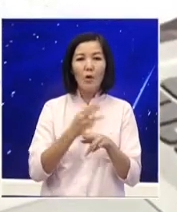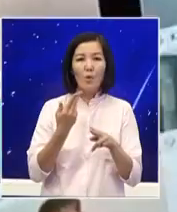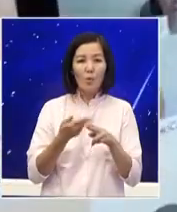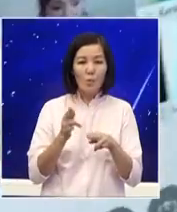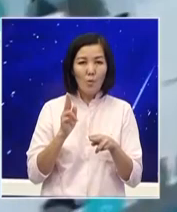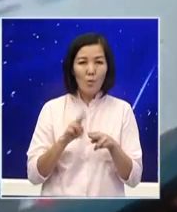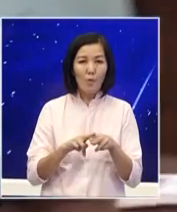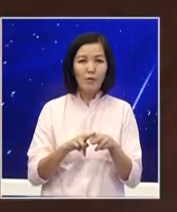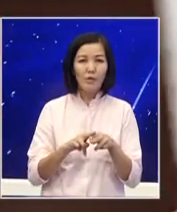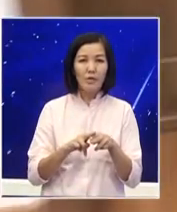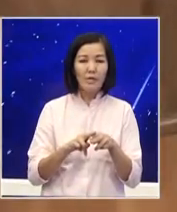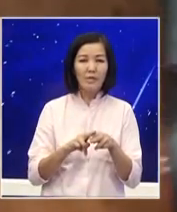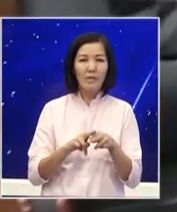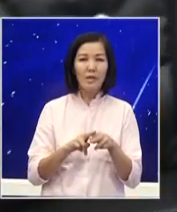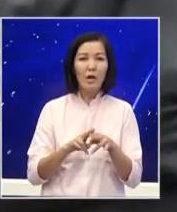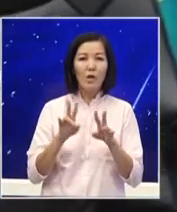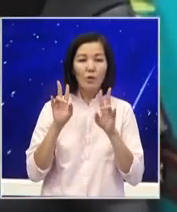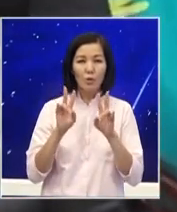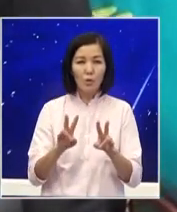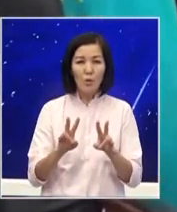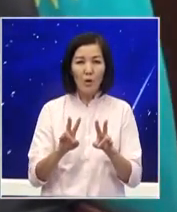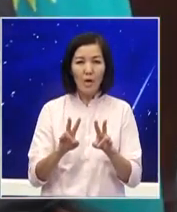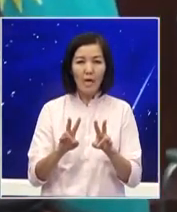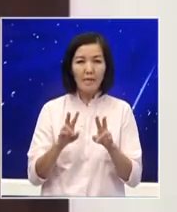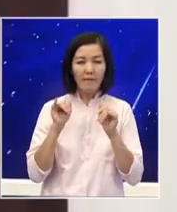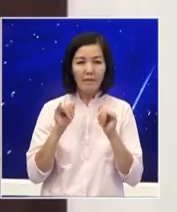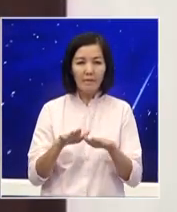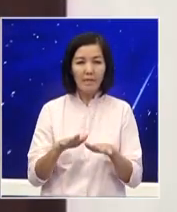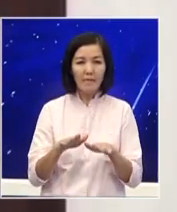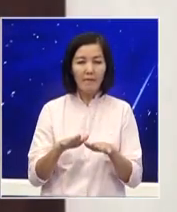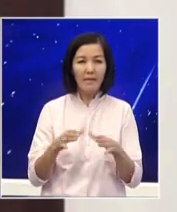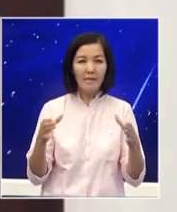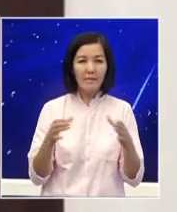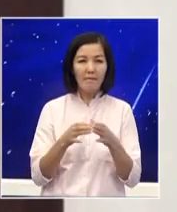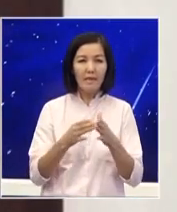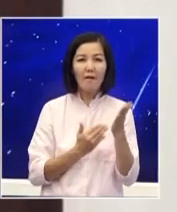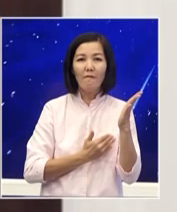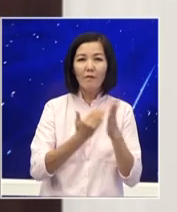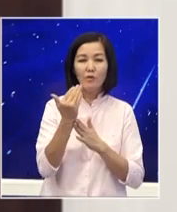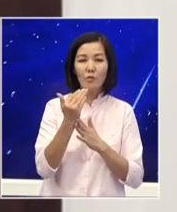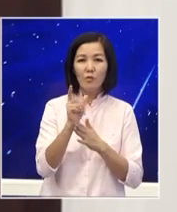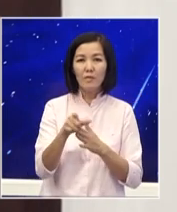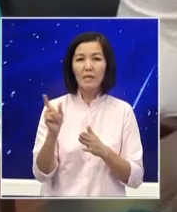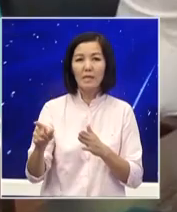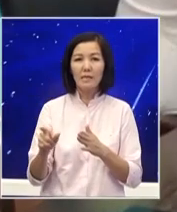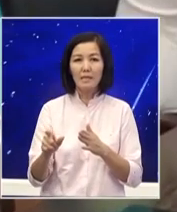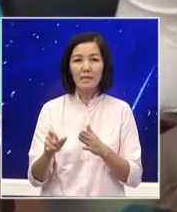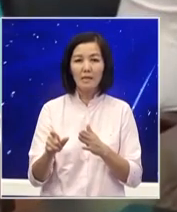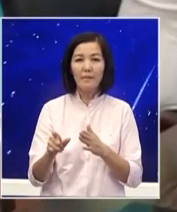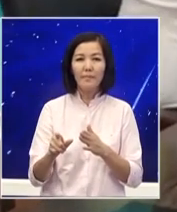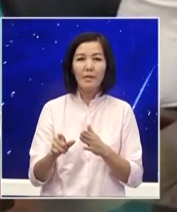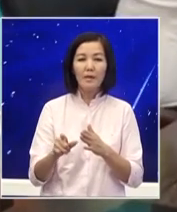показаний неправомерных предпочтений физическому лицу на основании решения совета на вышеуказанных лиц наложено дисциплинарное взыскание